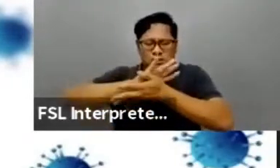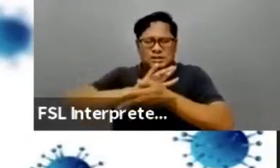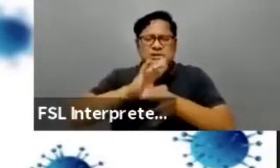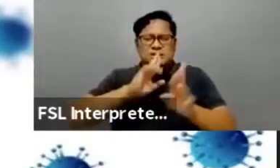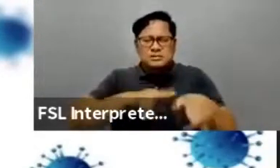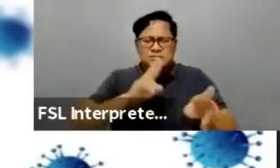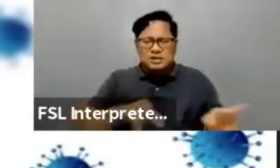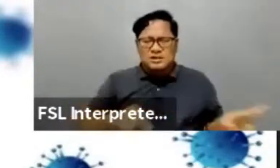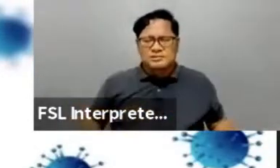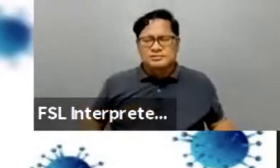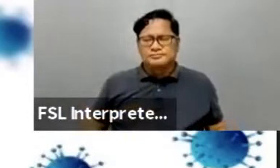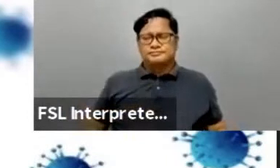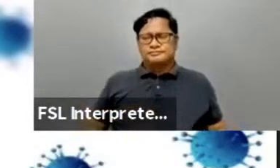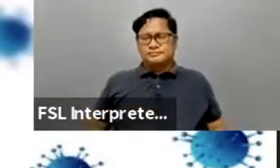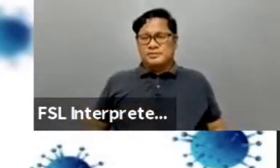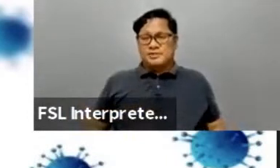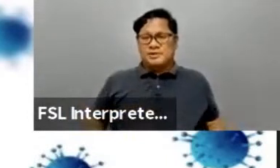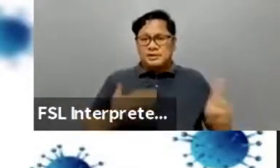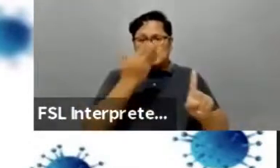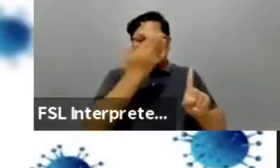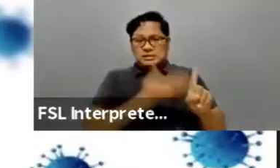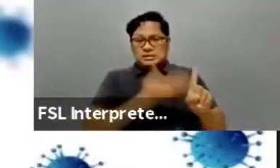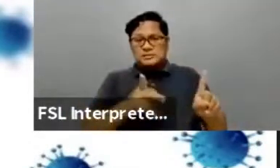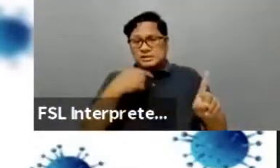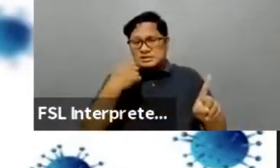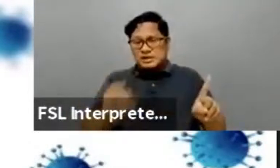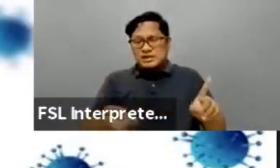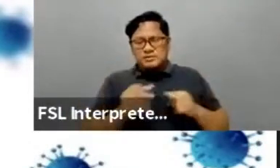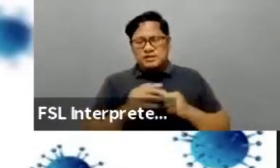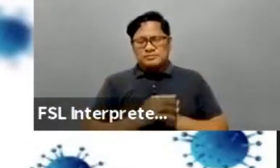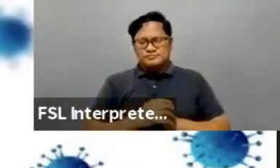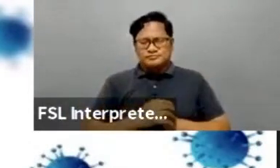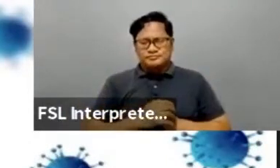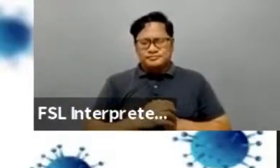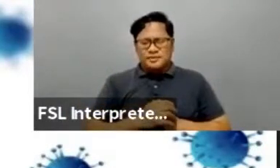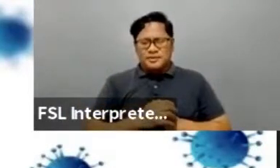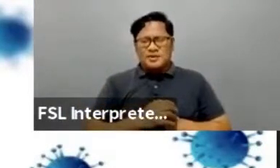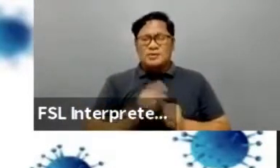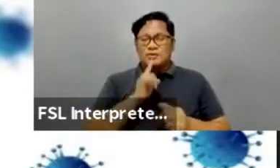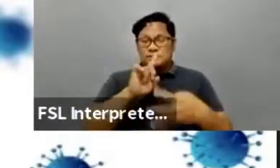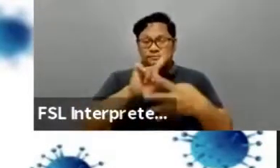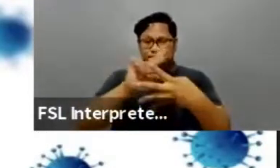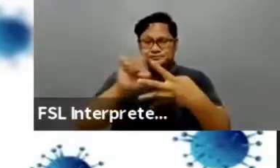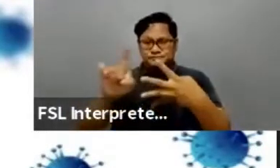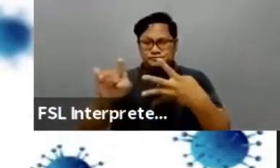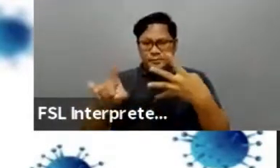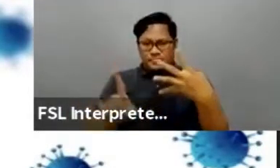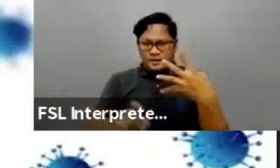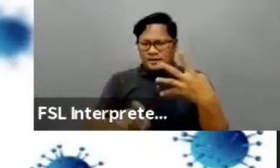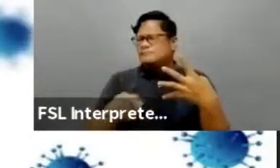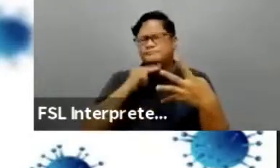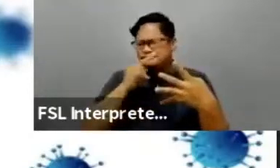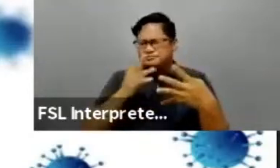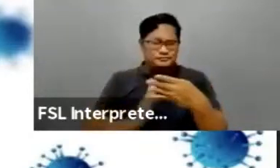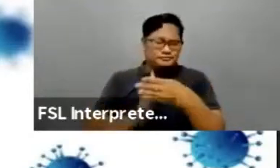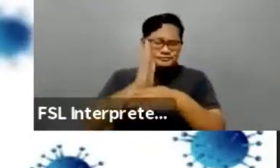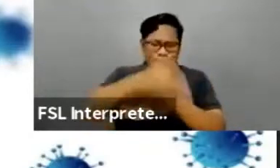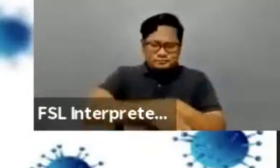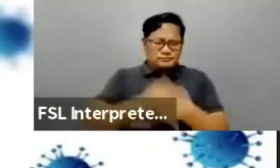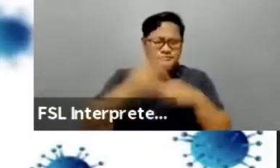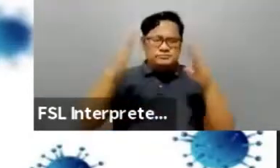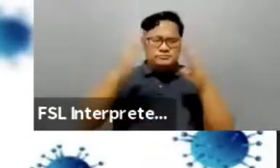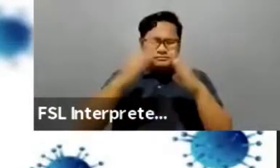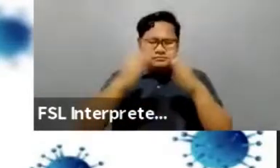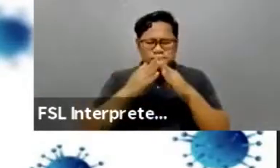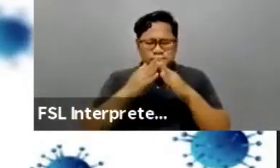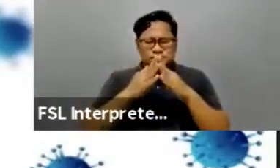response. Siya na mismo ang nagsabi na contact tracing does not go beyond the household